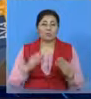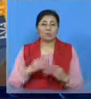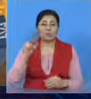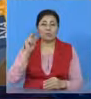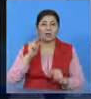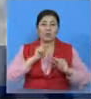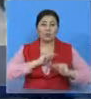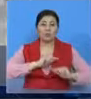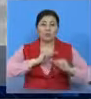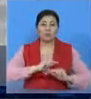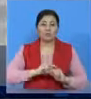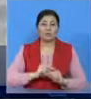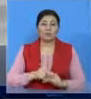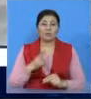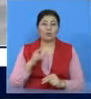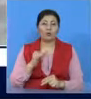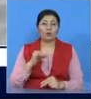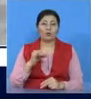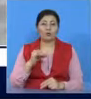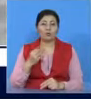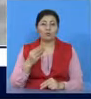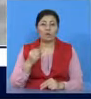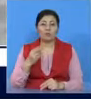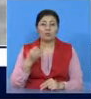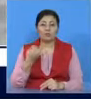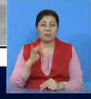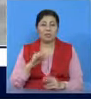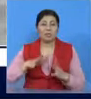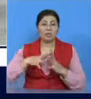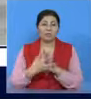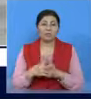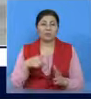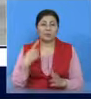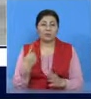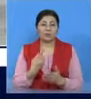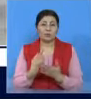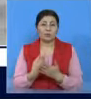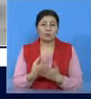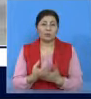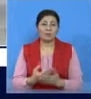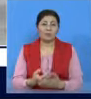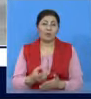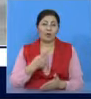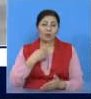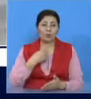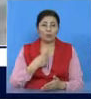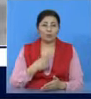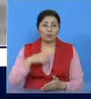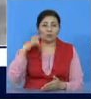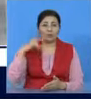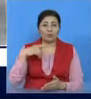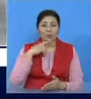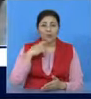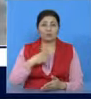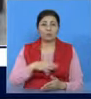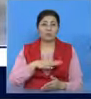жасадым. Құрсыса елді мекені әуелде орыстану, орыс неміс халықтары тұрды. Қазақ